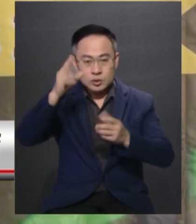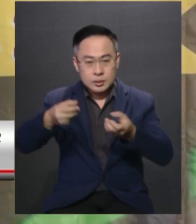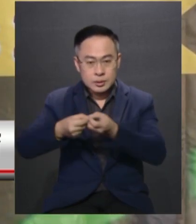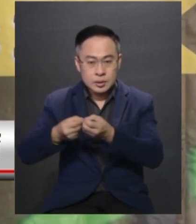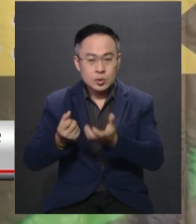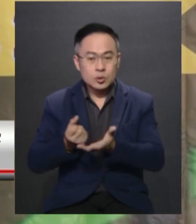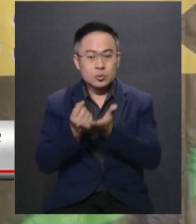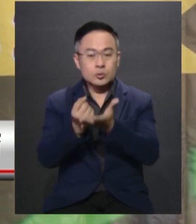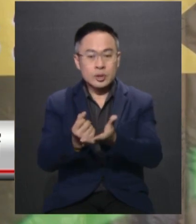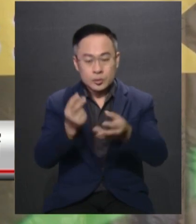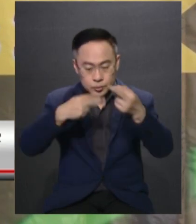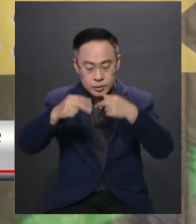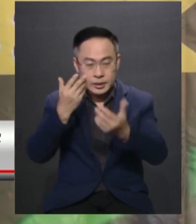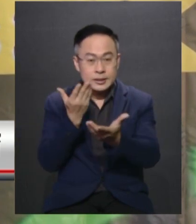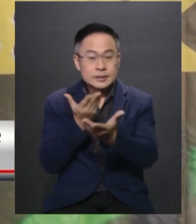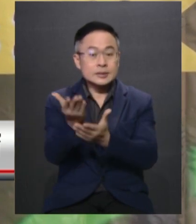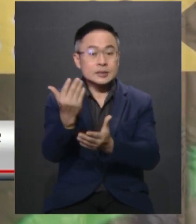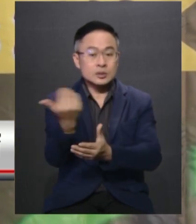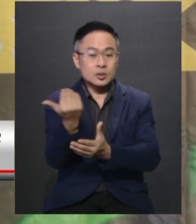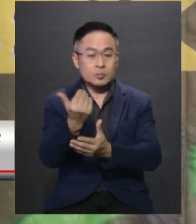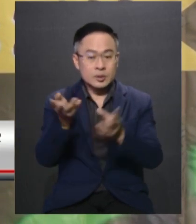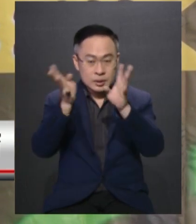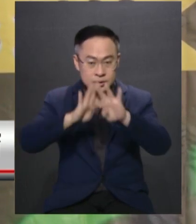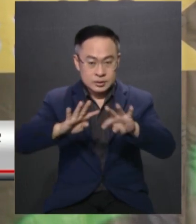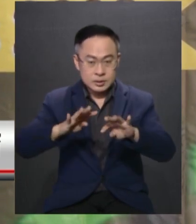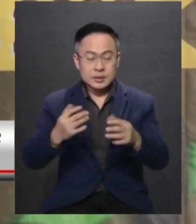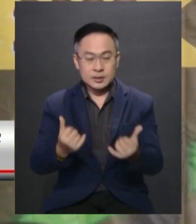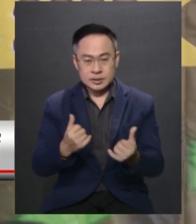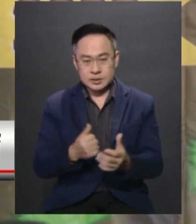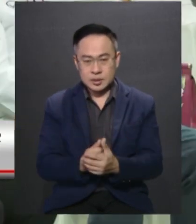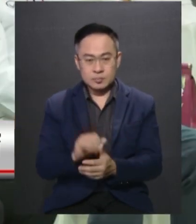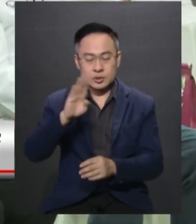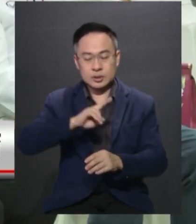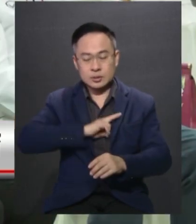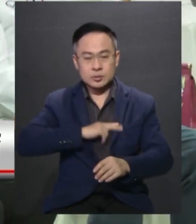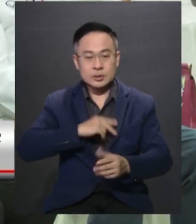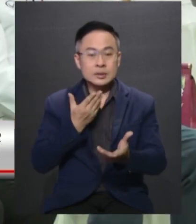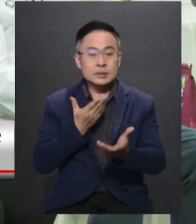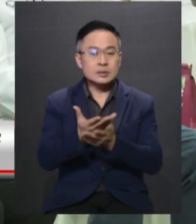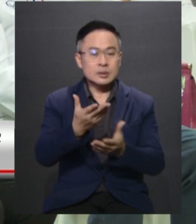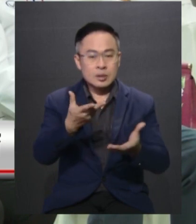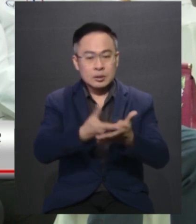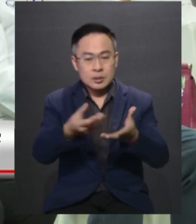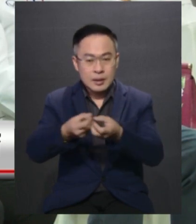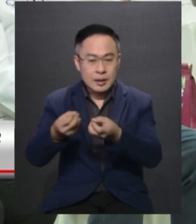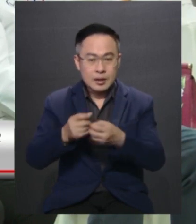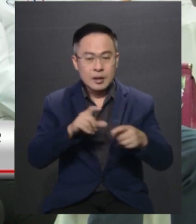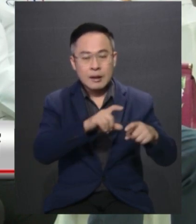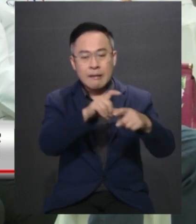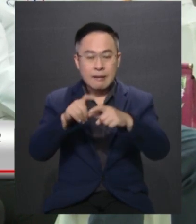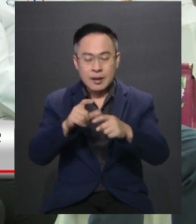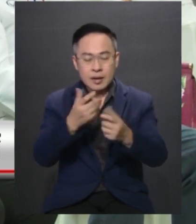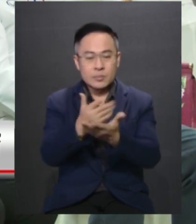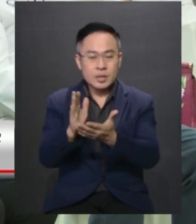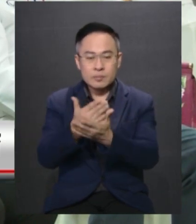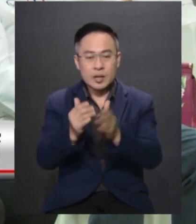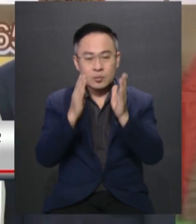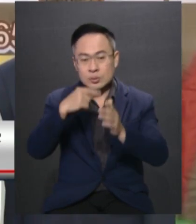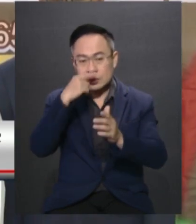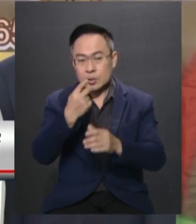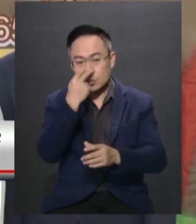ชนมาช่วยในการซื้อลิขสิทธิ์การถ่ายทอดสดเป็นหลักนะครับเพื่อที่ทุกคนนะครับจะได้ติดตามผลงานของนักกีฬาไทย